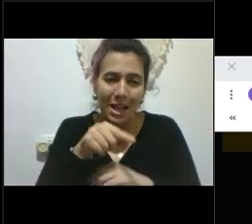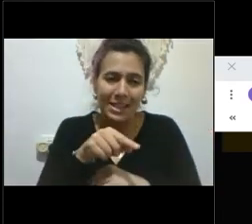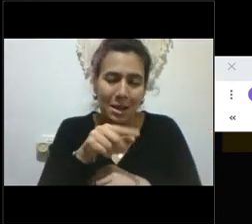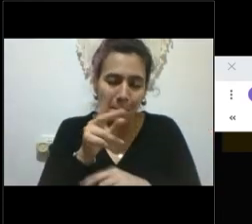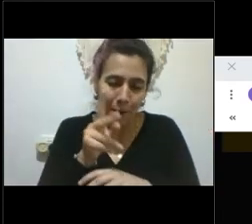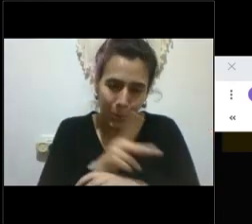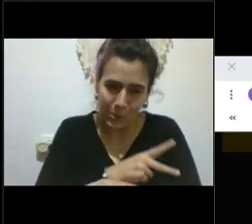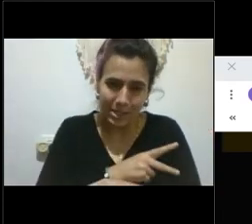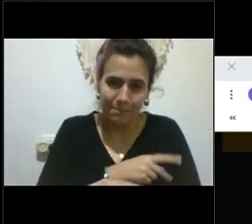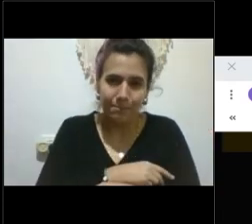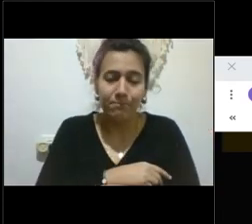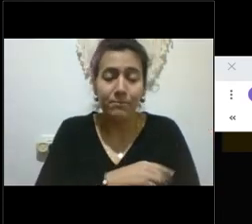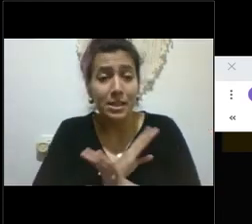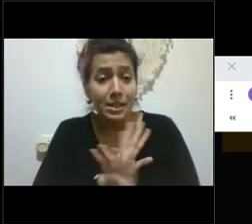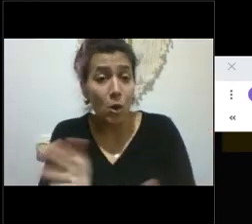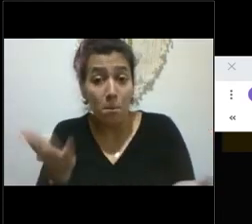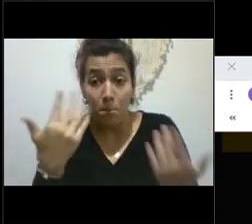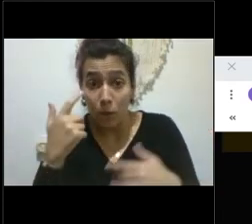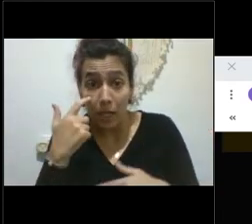זהו, בואו נראה אם יש עוד איזה שאלות.